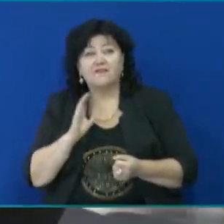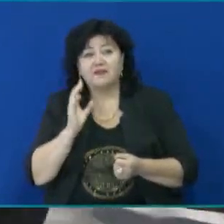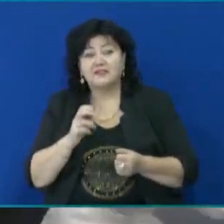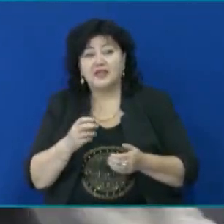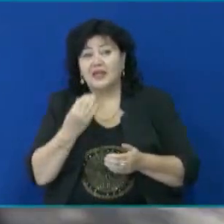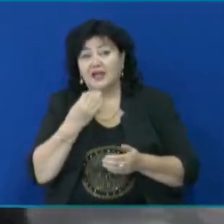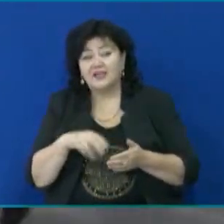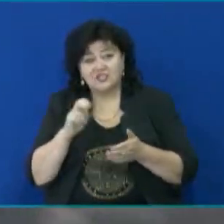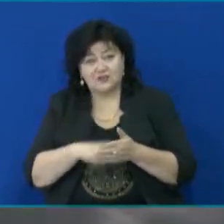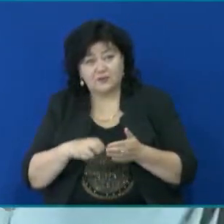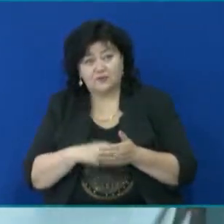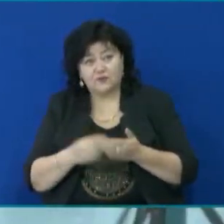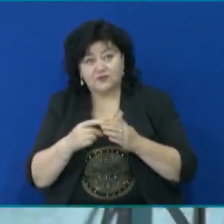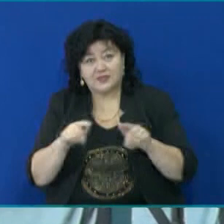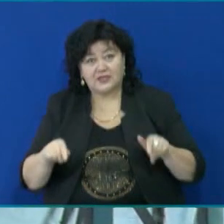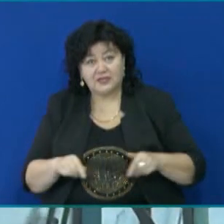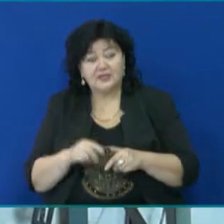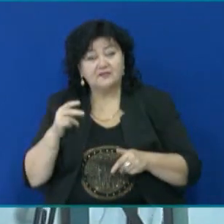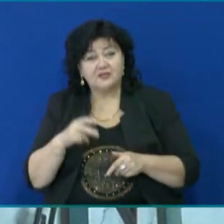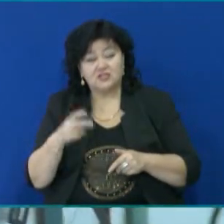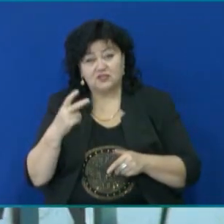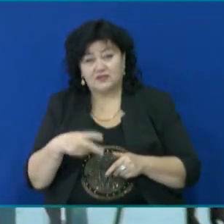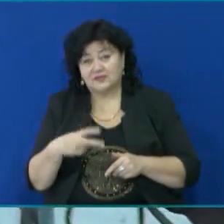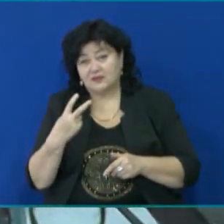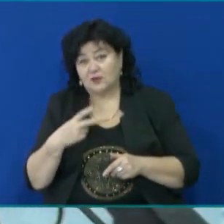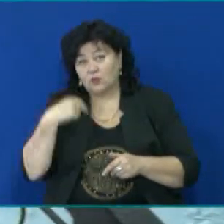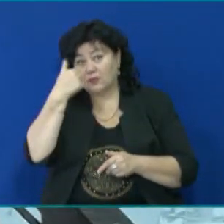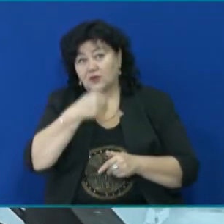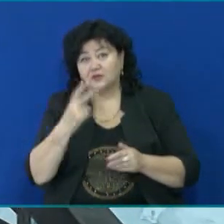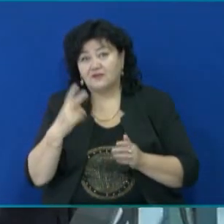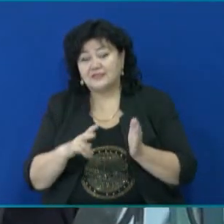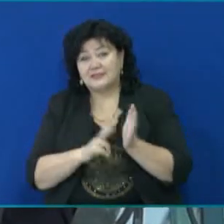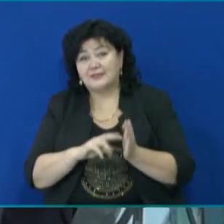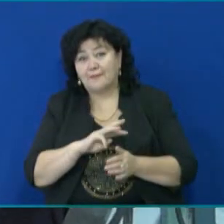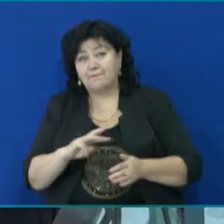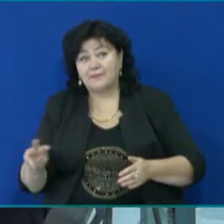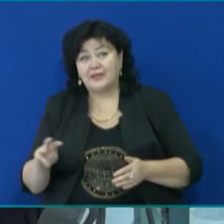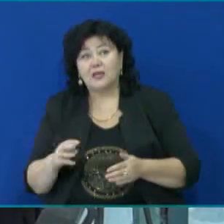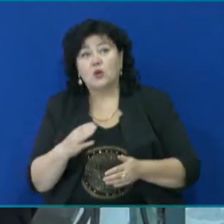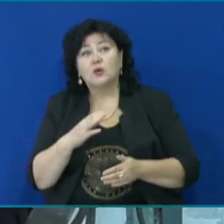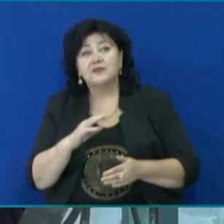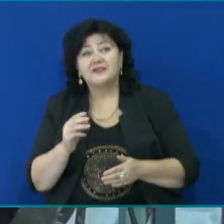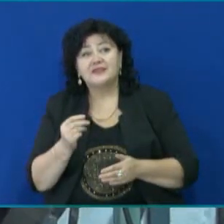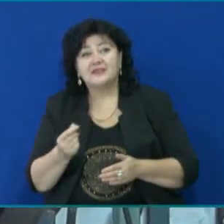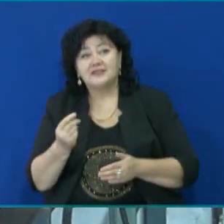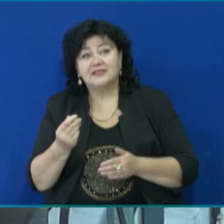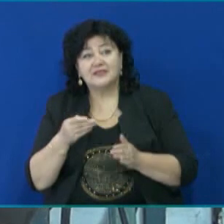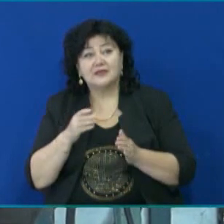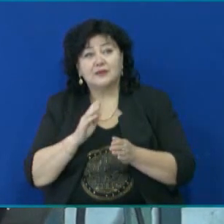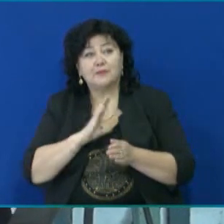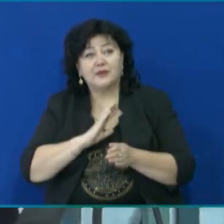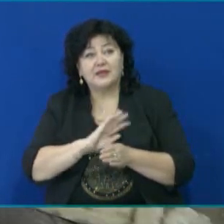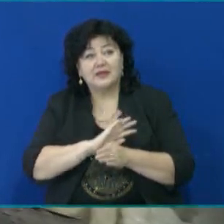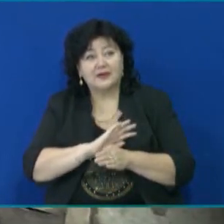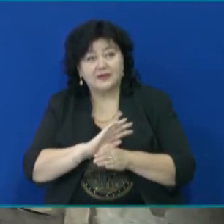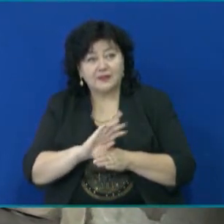Мұндағы жұмыстың 80% орындалған. Жоспарға сәйкес жаңарту жұмыстары тамыздың 31 күні аяқталмақ. Курчатов